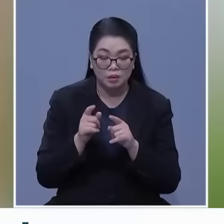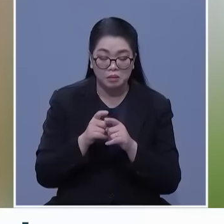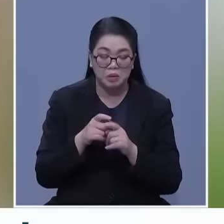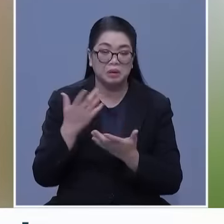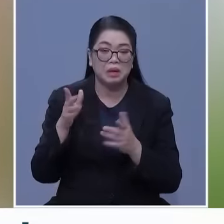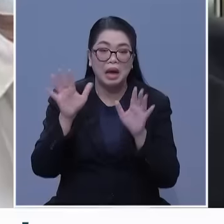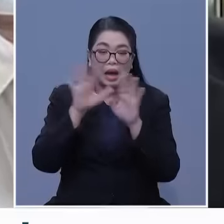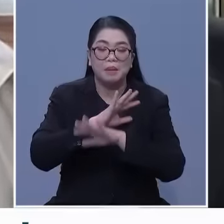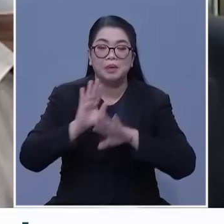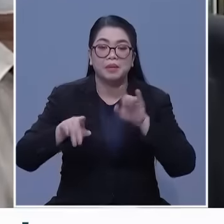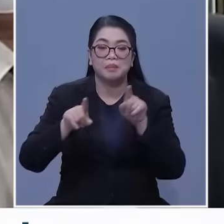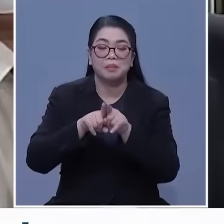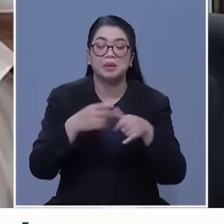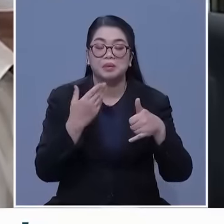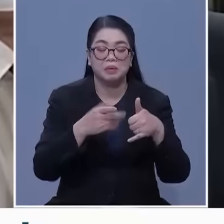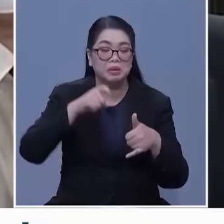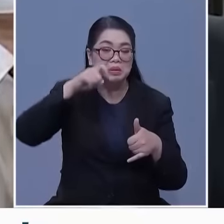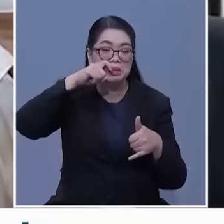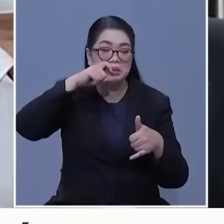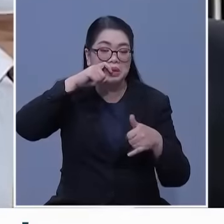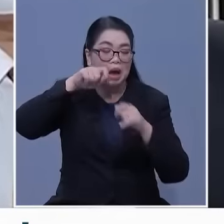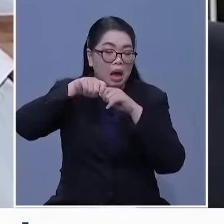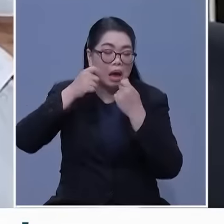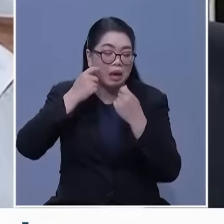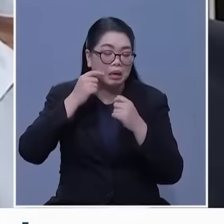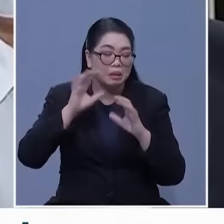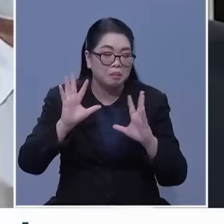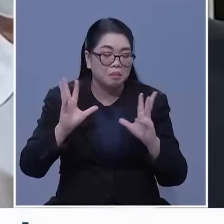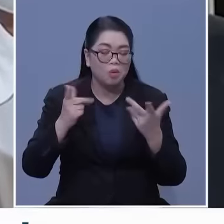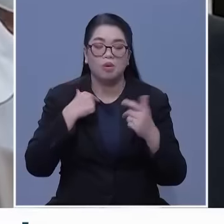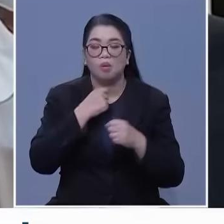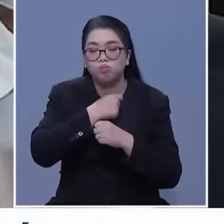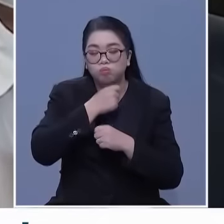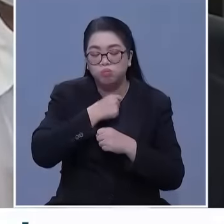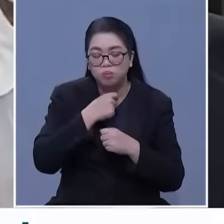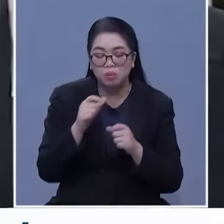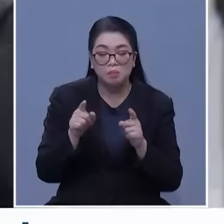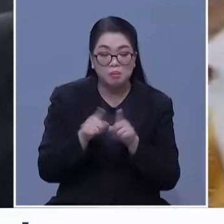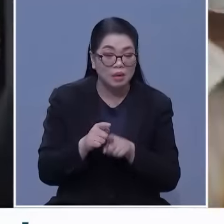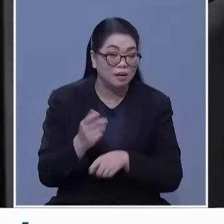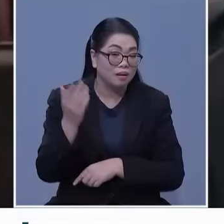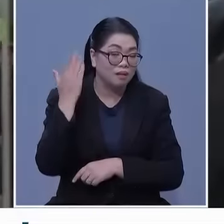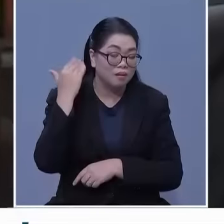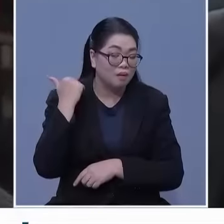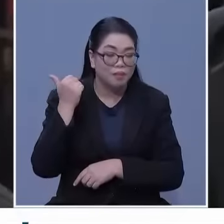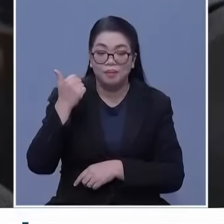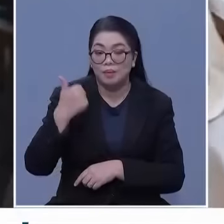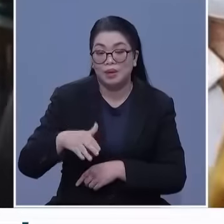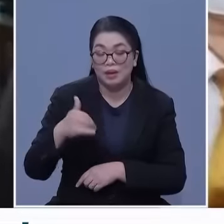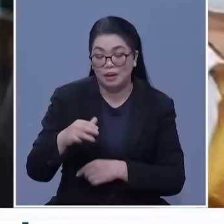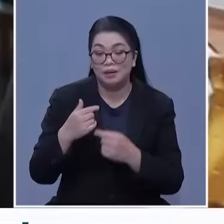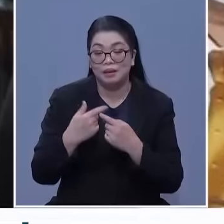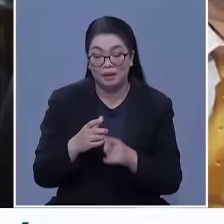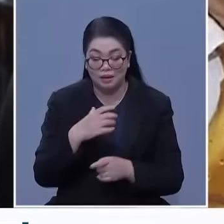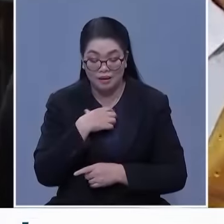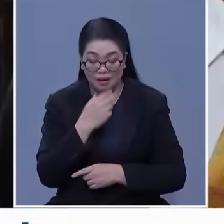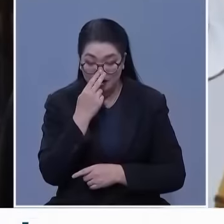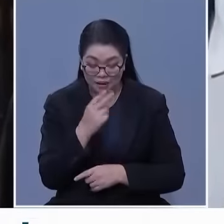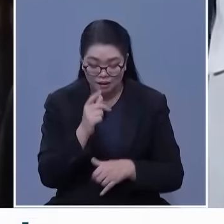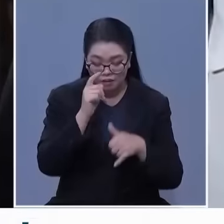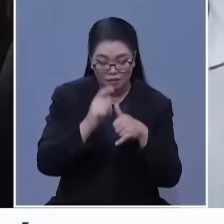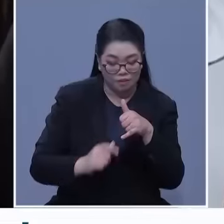ล็บนะครับบอกว่าท่านเฉลิมเองก็อายุมากขึ้นตามกาลเวลาจะให้เหมือนเดิมเหมือนก่อนคงจะไม่ได้แต่อยากให้มองถึงคุณงาม